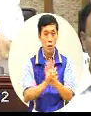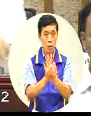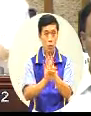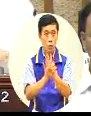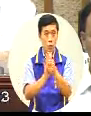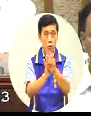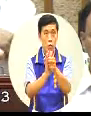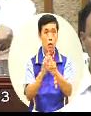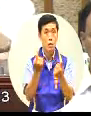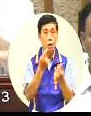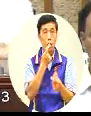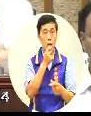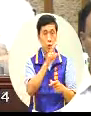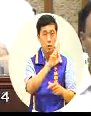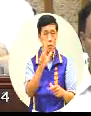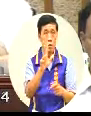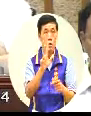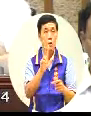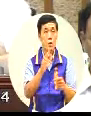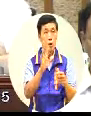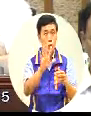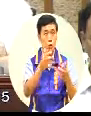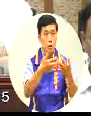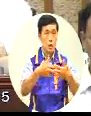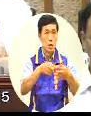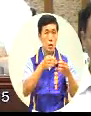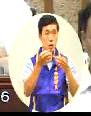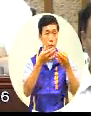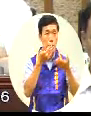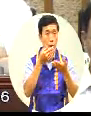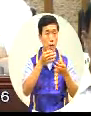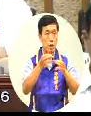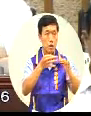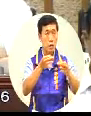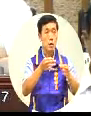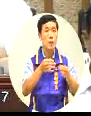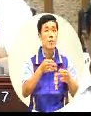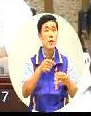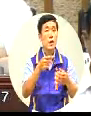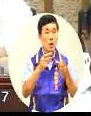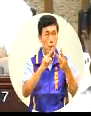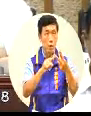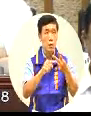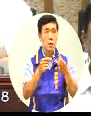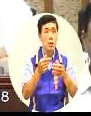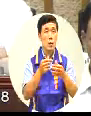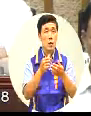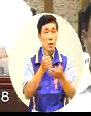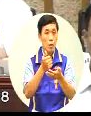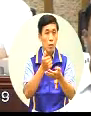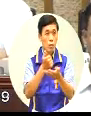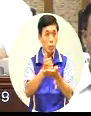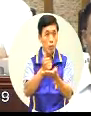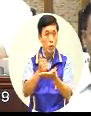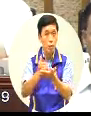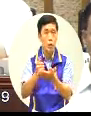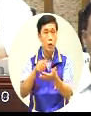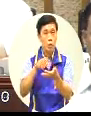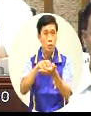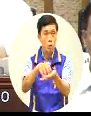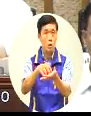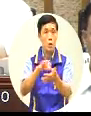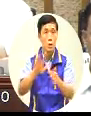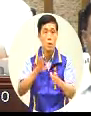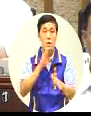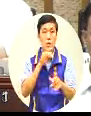的绿色友善餐厅，我们希望它使用是我们在地食材。第一，生产认证的过程当中，今天是一个扩大